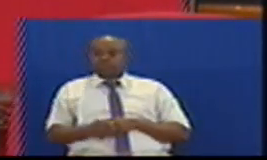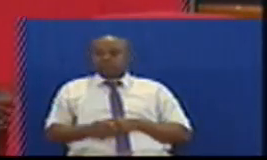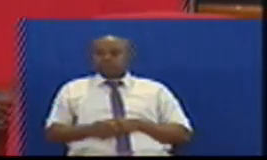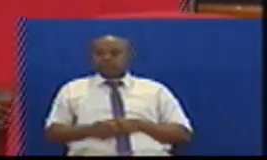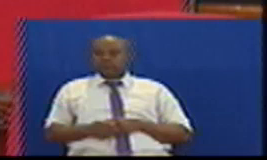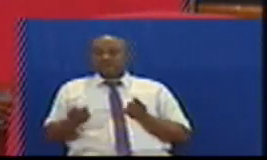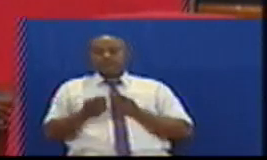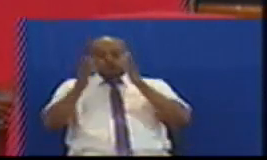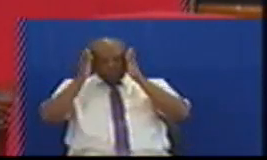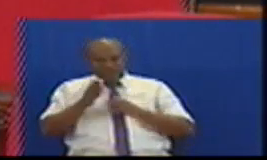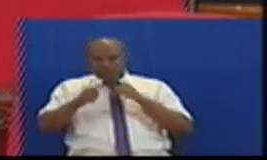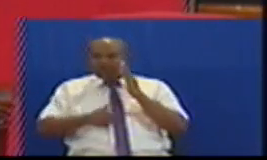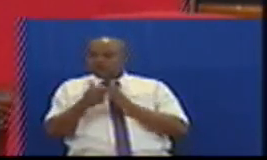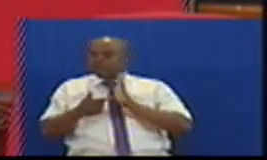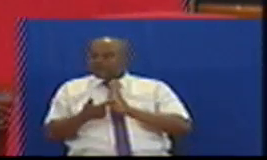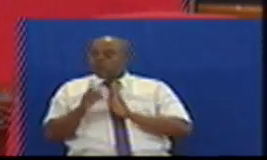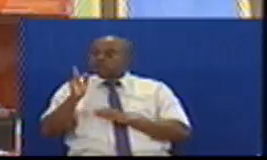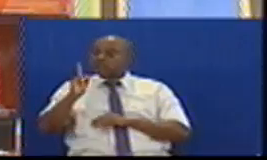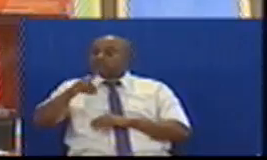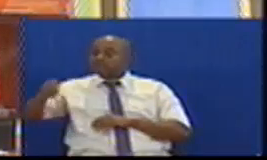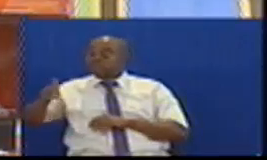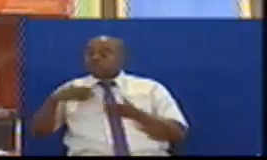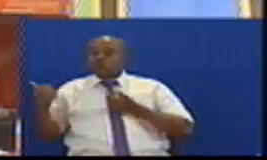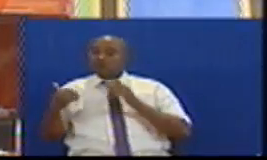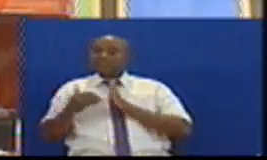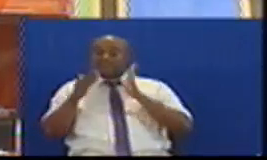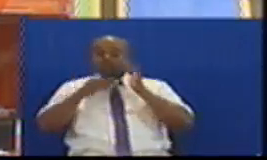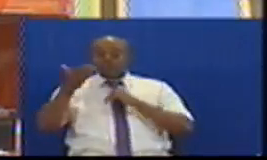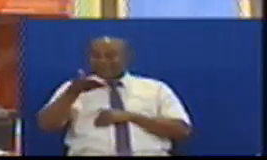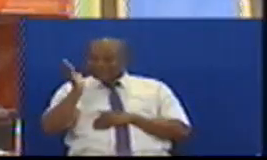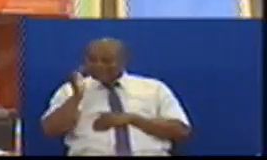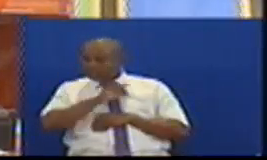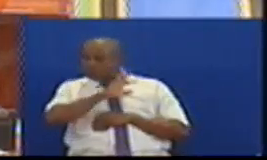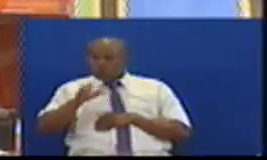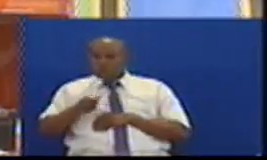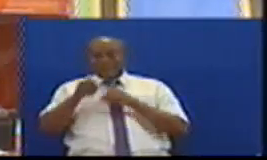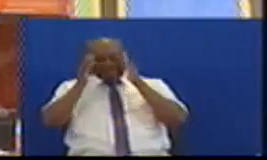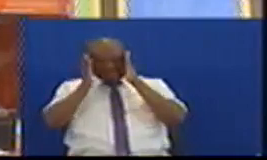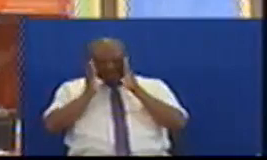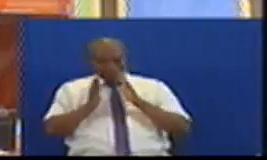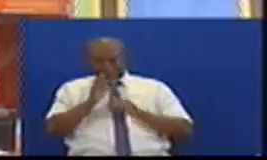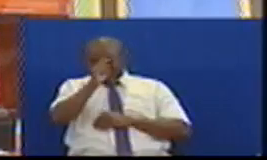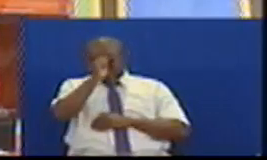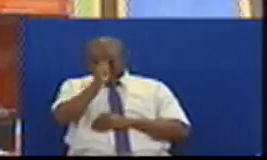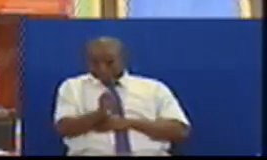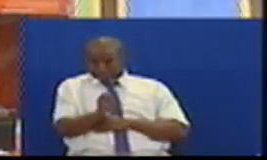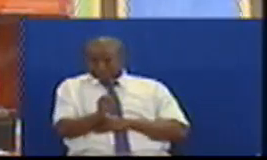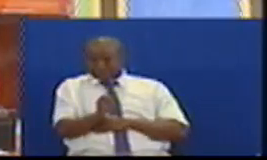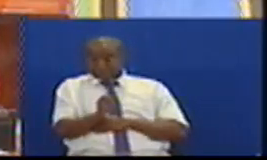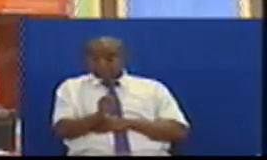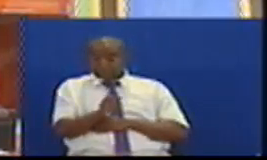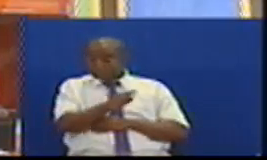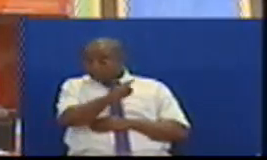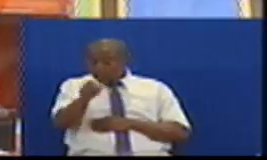kama DPP, mwanasheria mkuu wa serikali, viongozi wa tume mbalimbali, kwa sababu kwao wana jukumu la